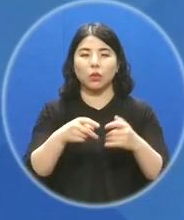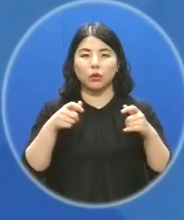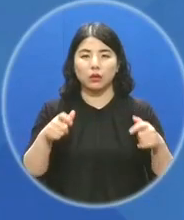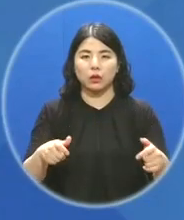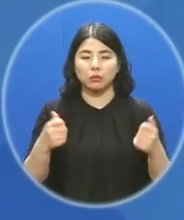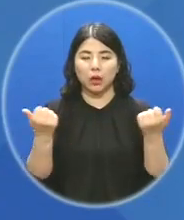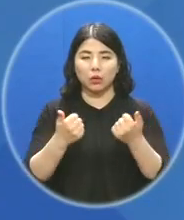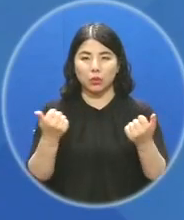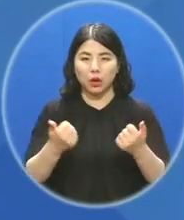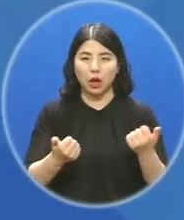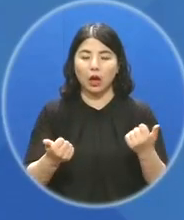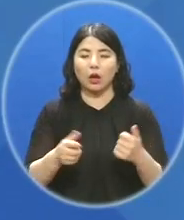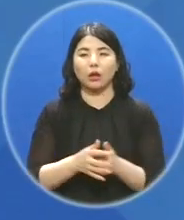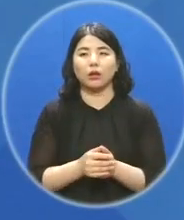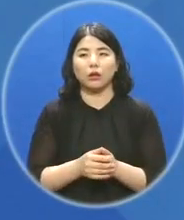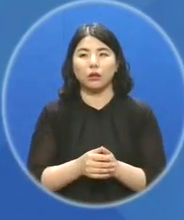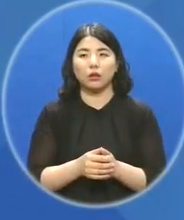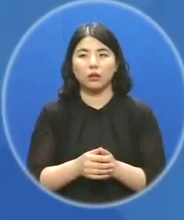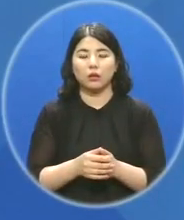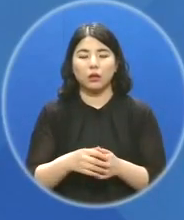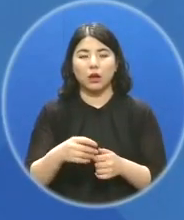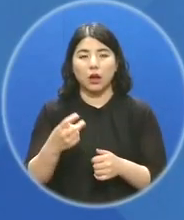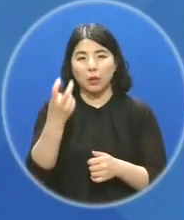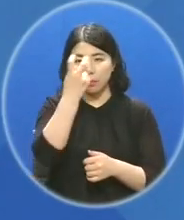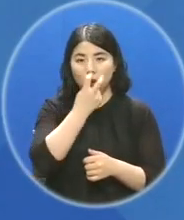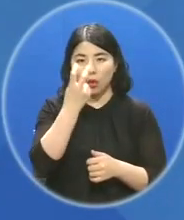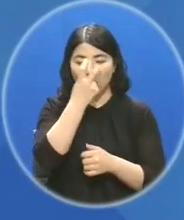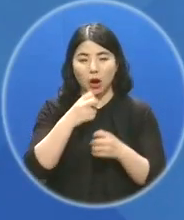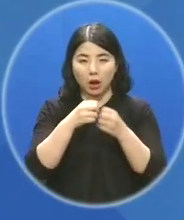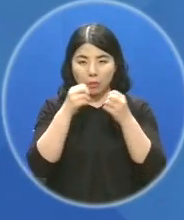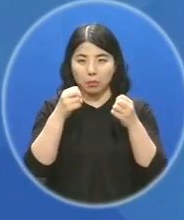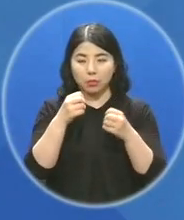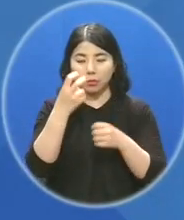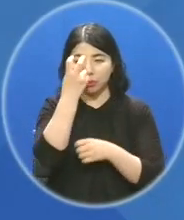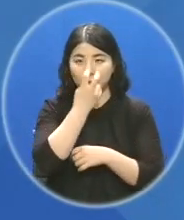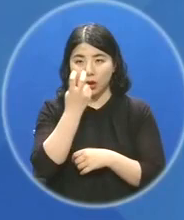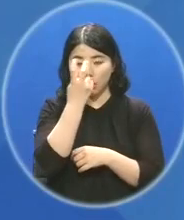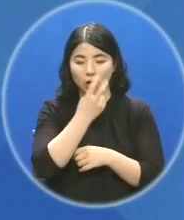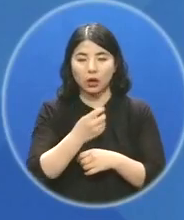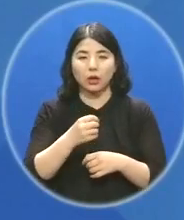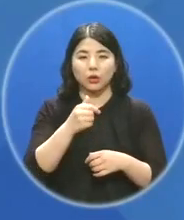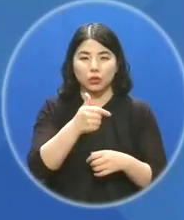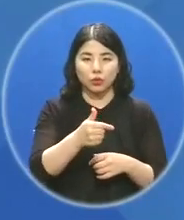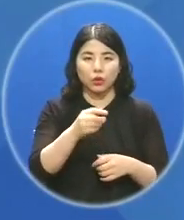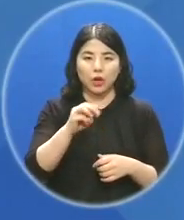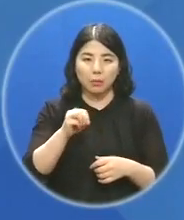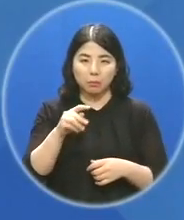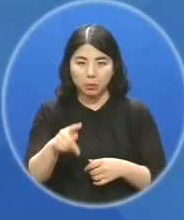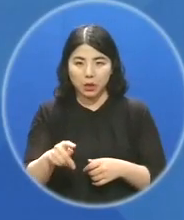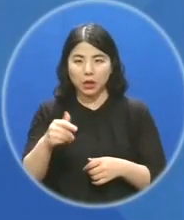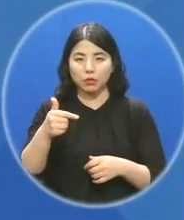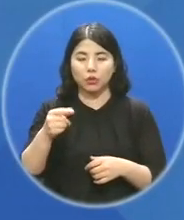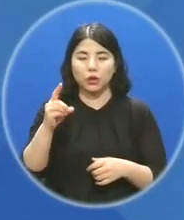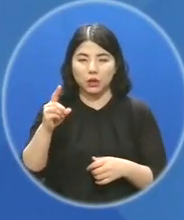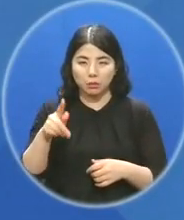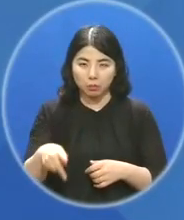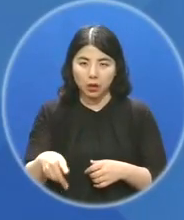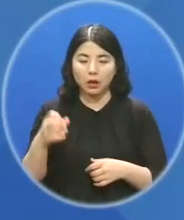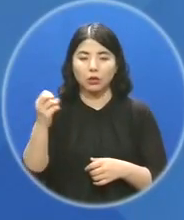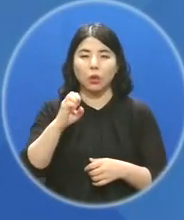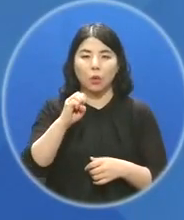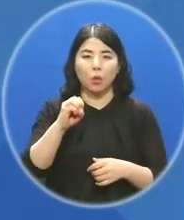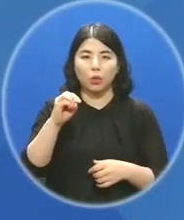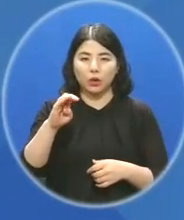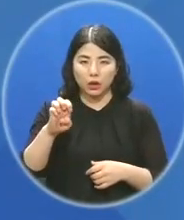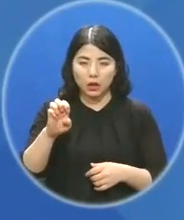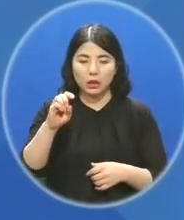이쪽하고 같이 좀 의정평가 모니터링의 어떤 측정 지수 우리가 뭐 GMP, GDP, 뭐 OECD의 청렴 지수